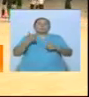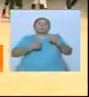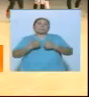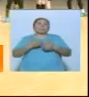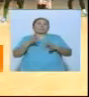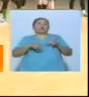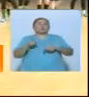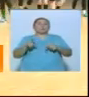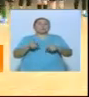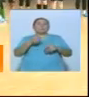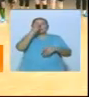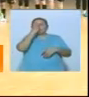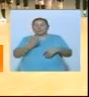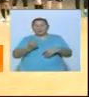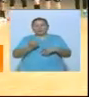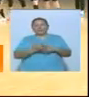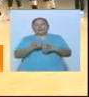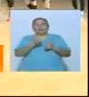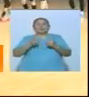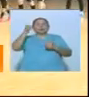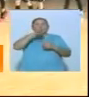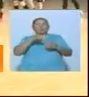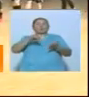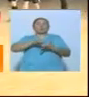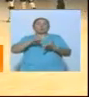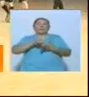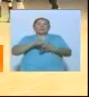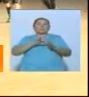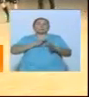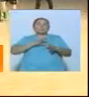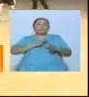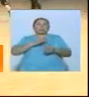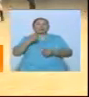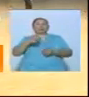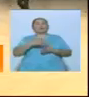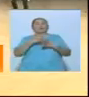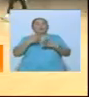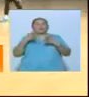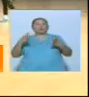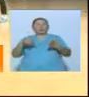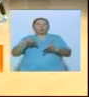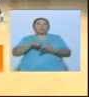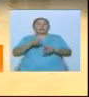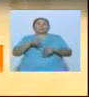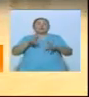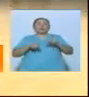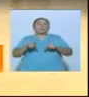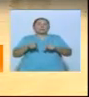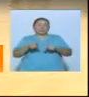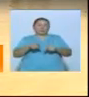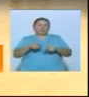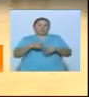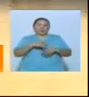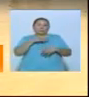стали своего рода традиционными. С каждым годом участников спартакиады и видов игр становится все больше. Это означает, что уровень